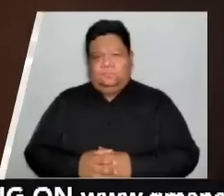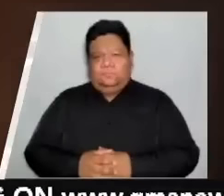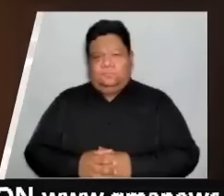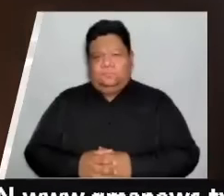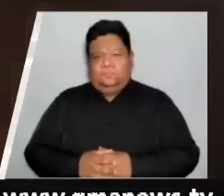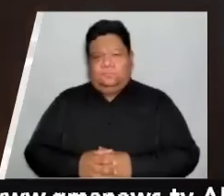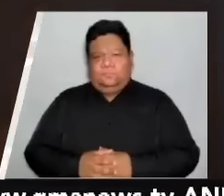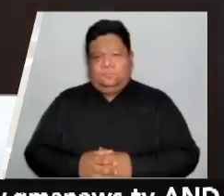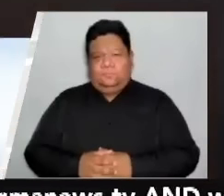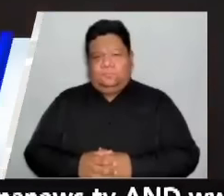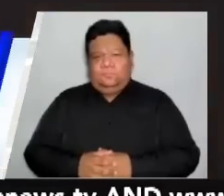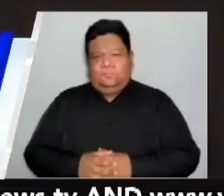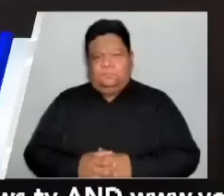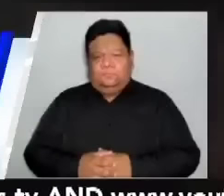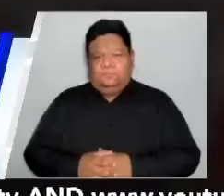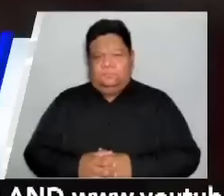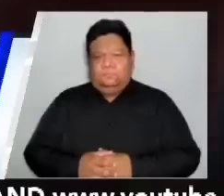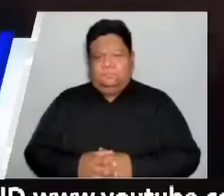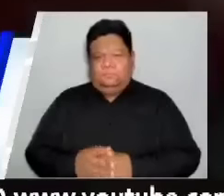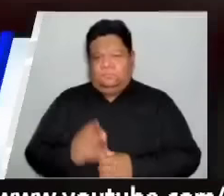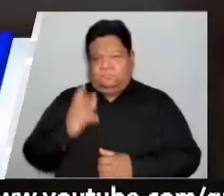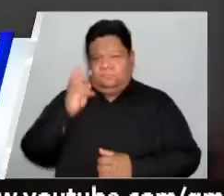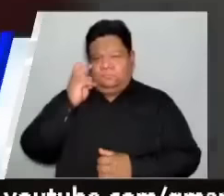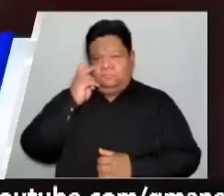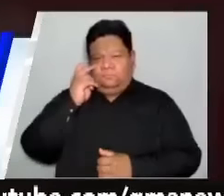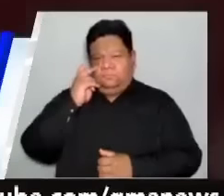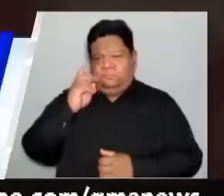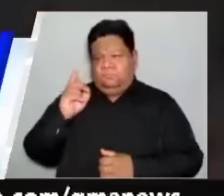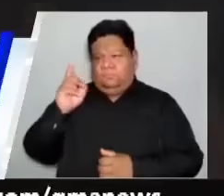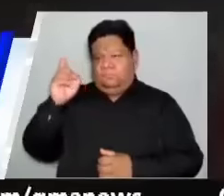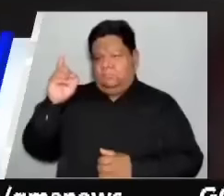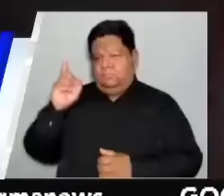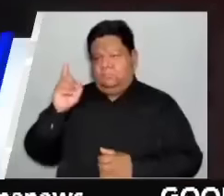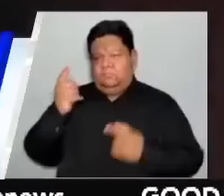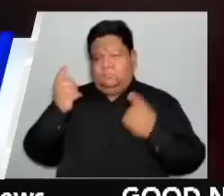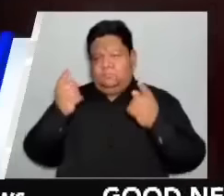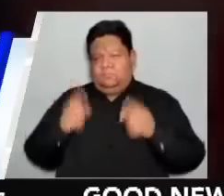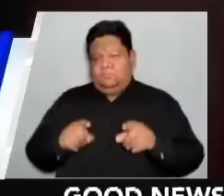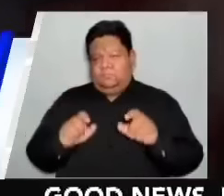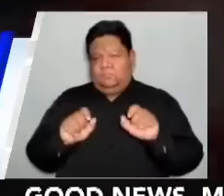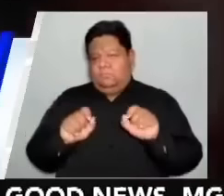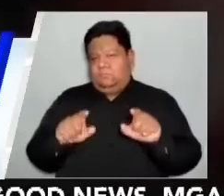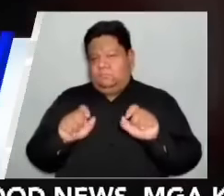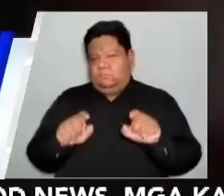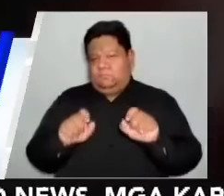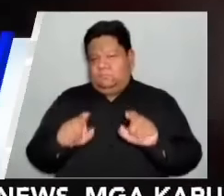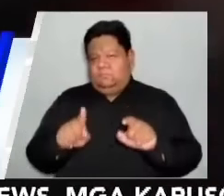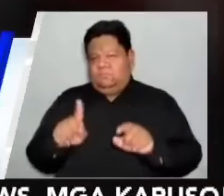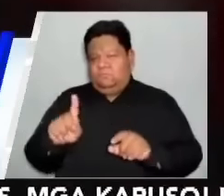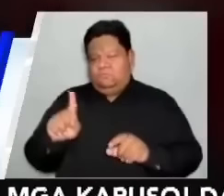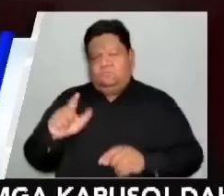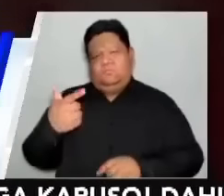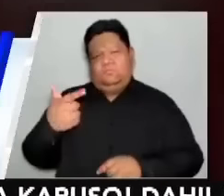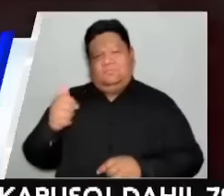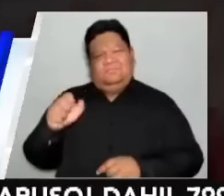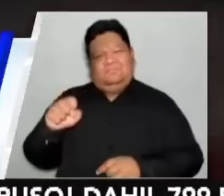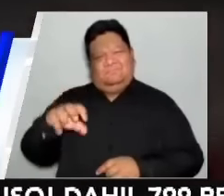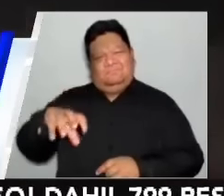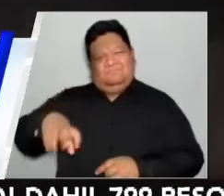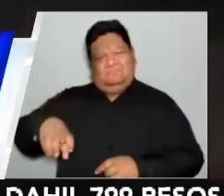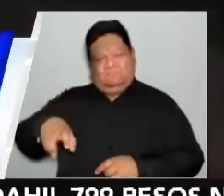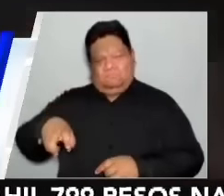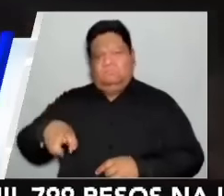Nilamon ng apoy ang isang tindahan ng LPG sa Cagayan de Oro city ayon sa may-ari ng gusali na walan ng